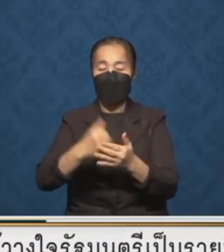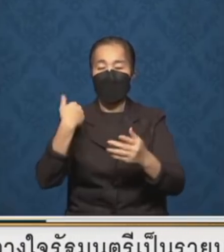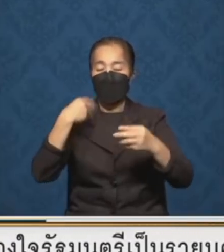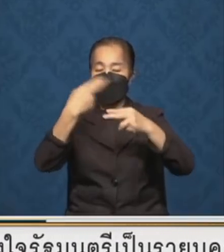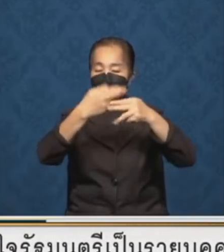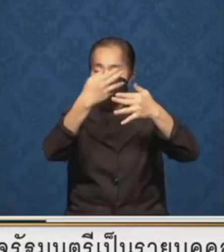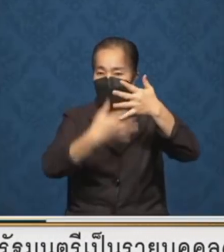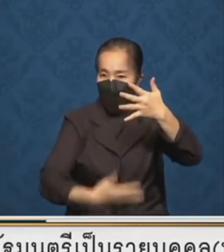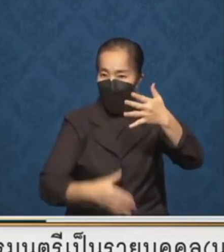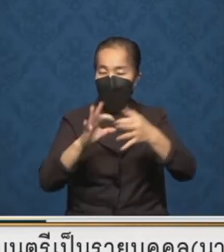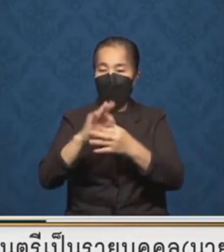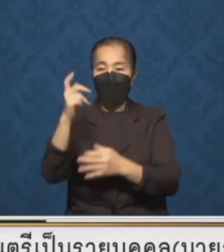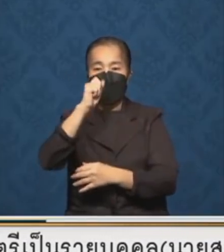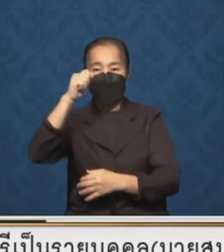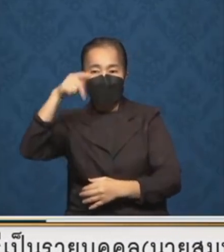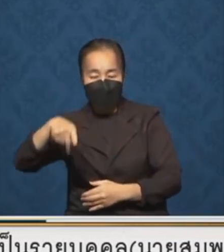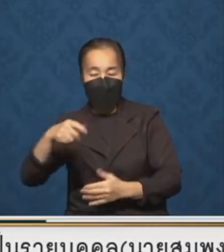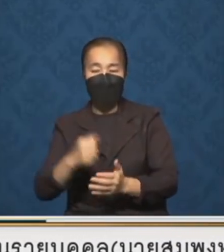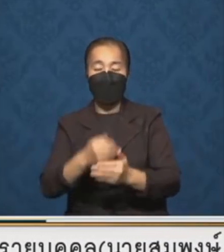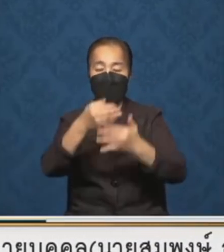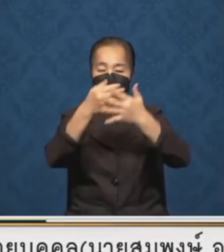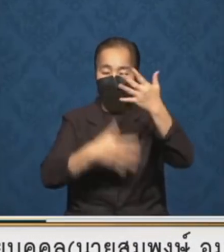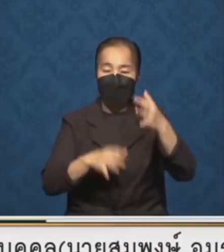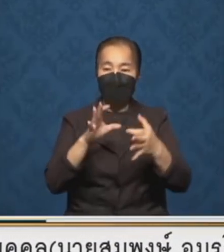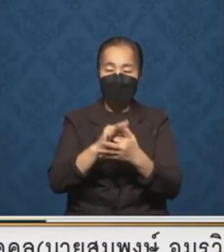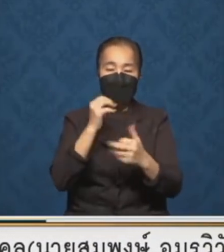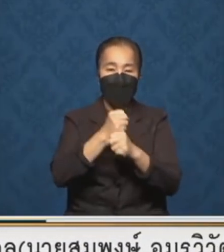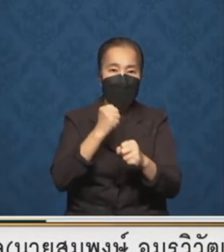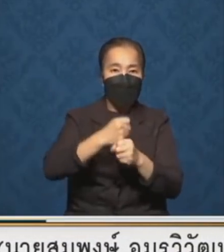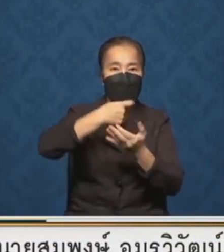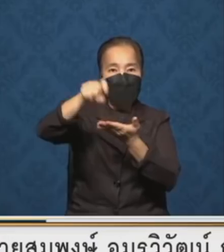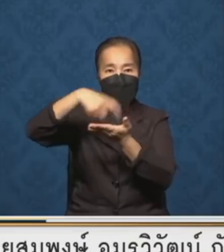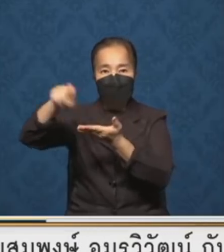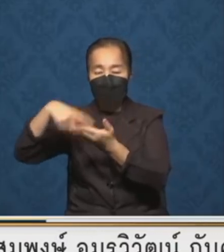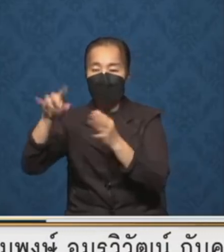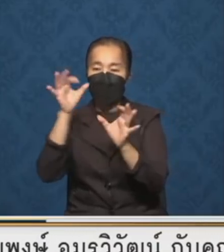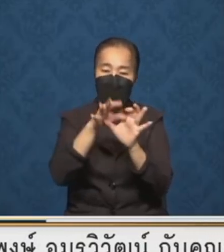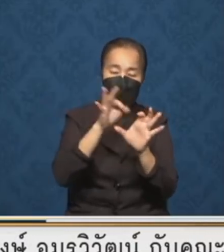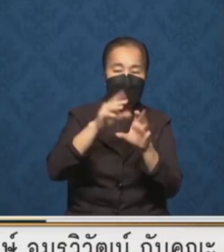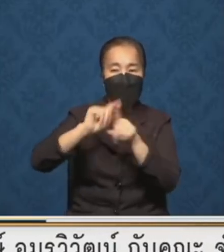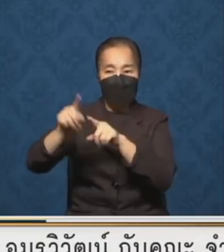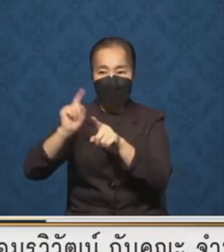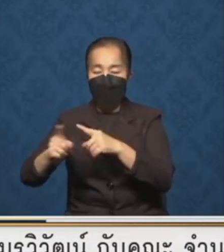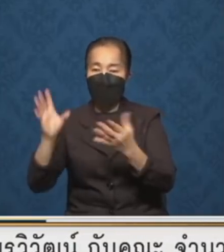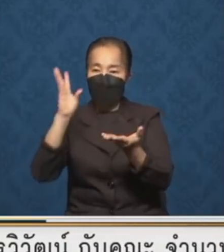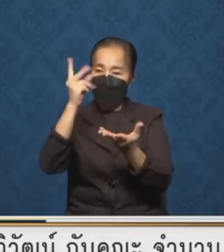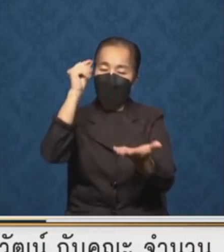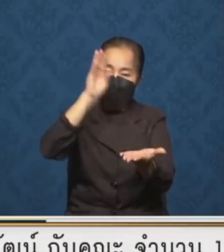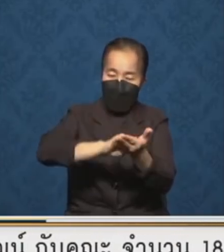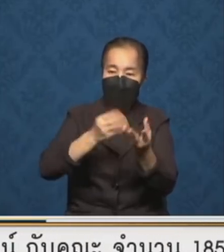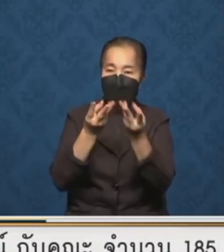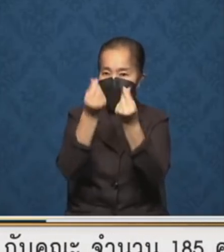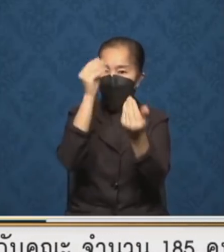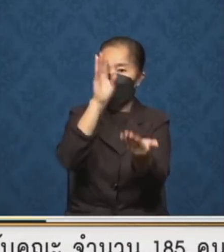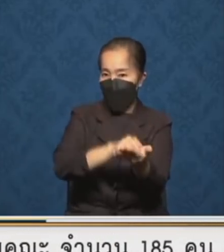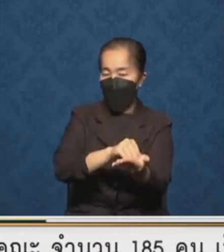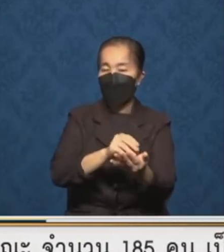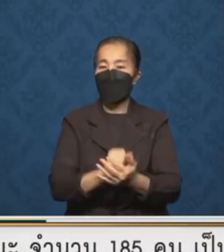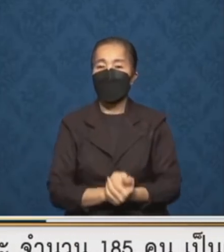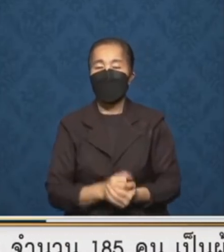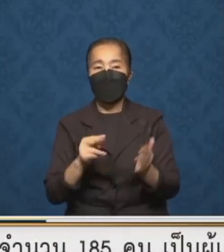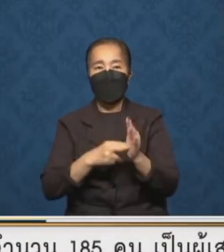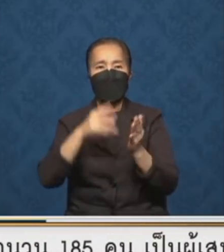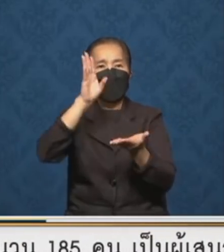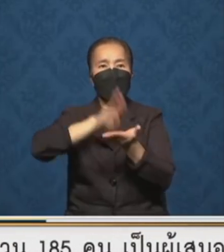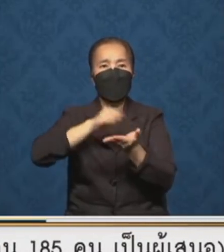ประเภทแอปพลิเคชันรายละเอียดธุรกรรมที่ภาพทำผ่านแอปพลิเคชันพูดให้ง่ายๆครับมันคือข้อมูล